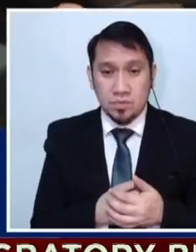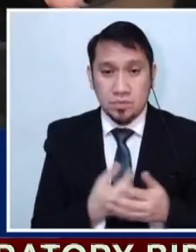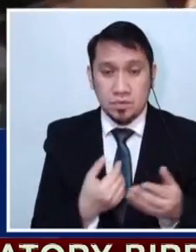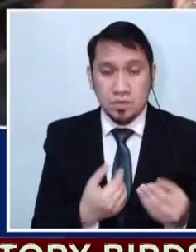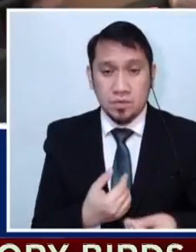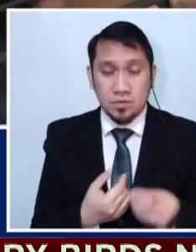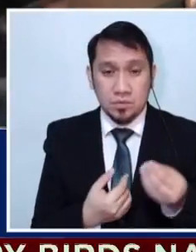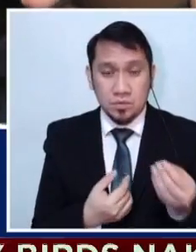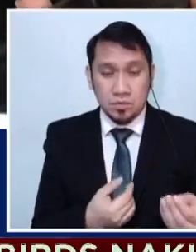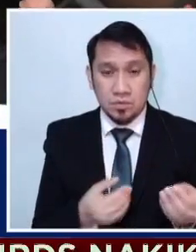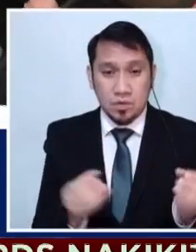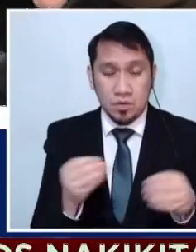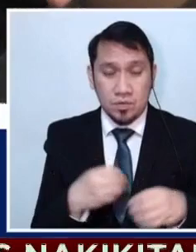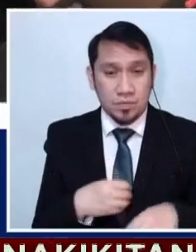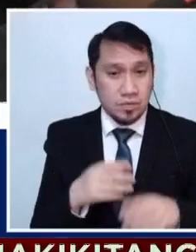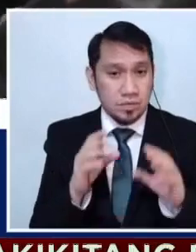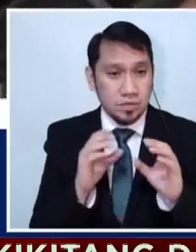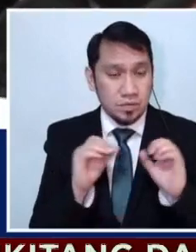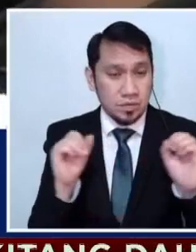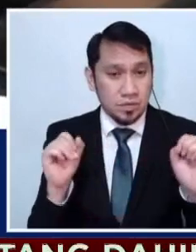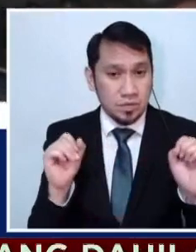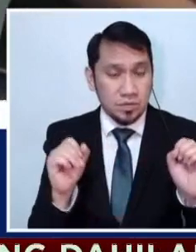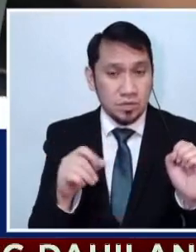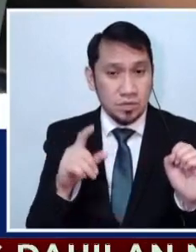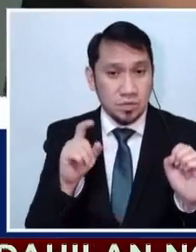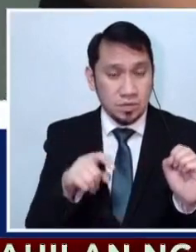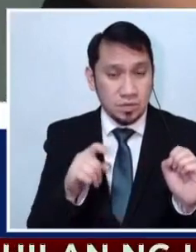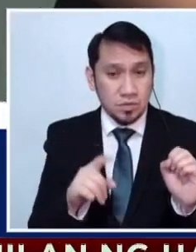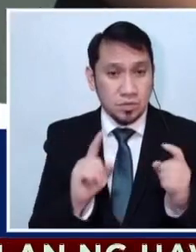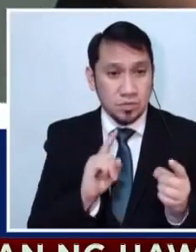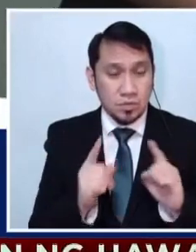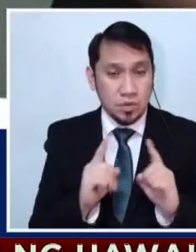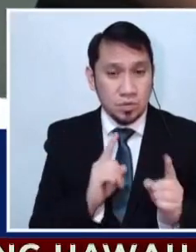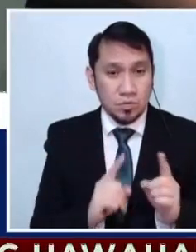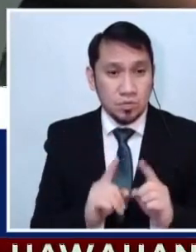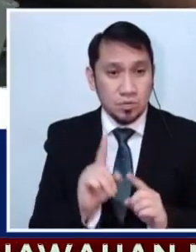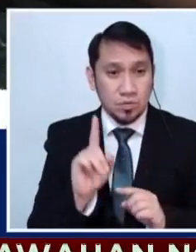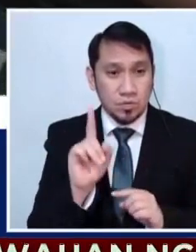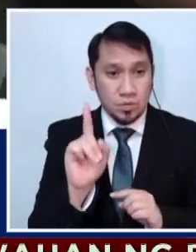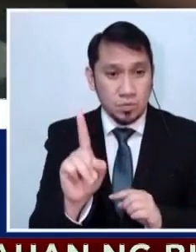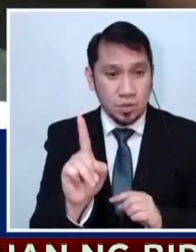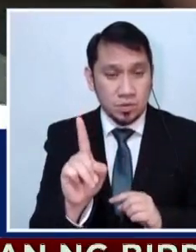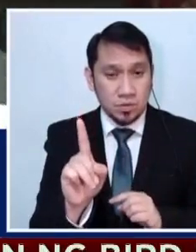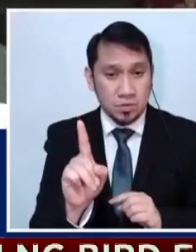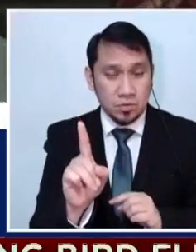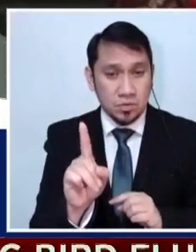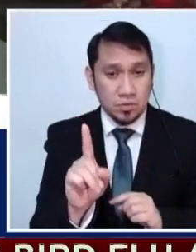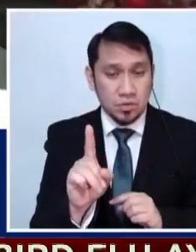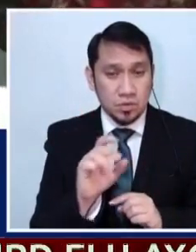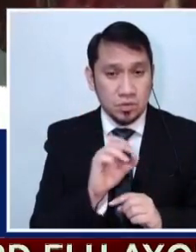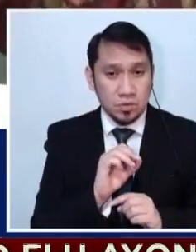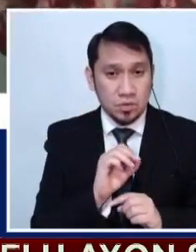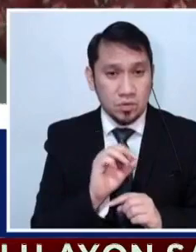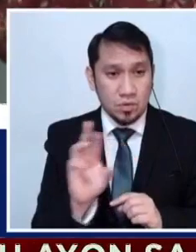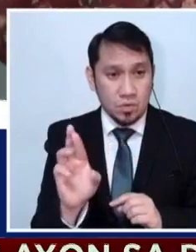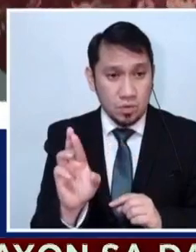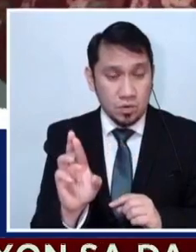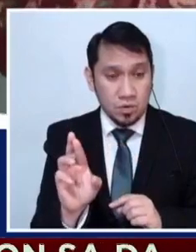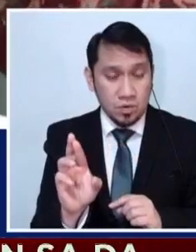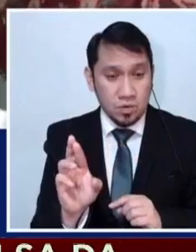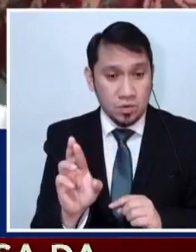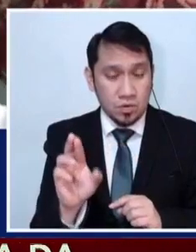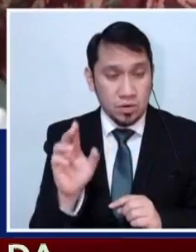president. So we only talk to one or a secretary who is